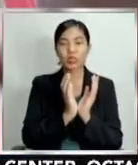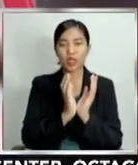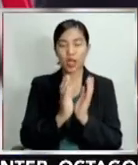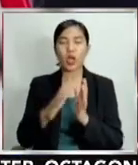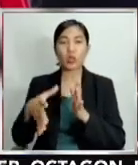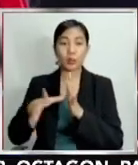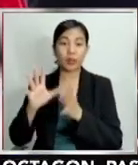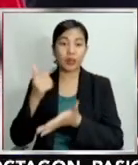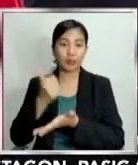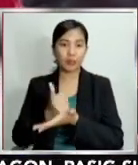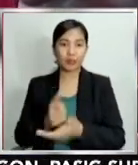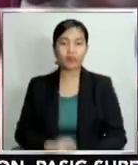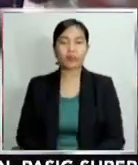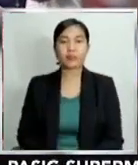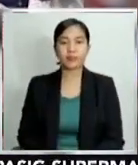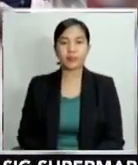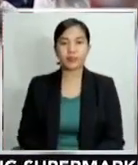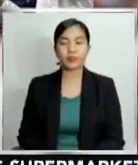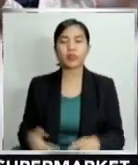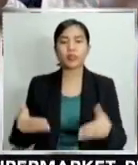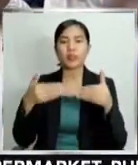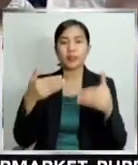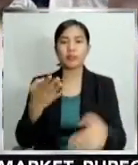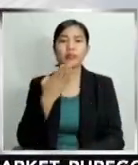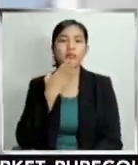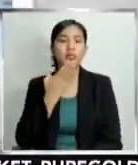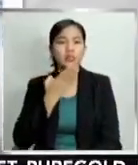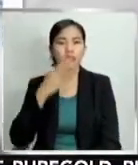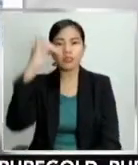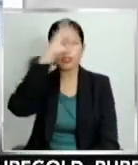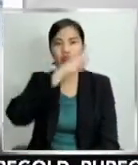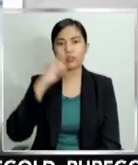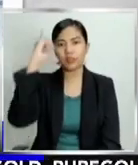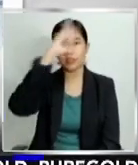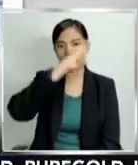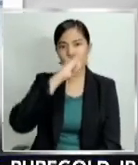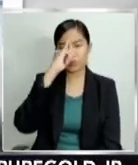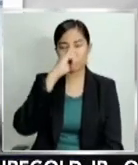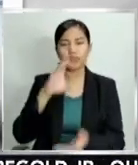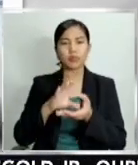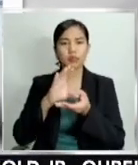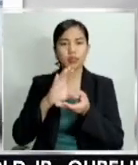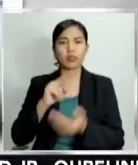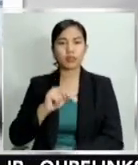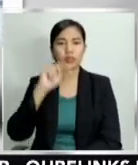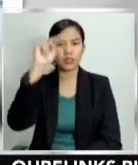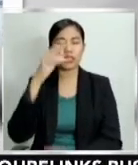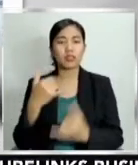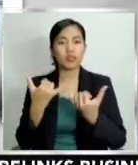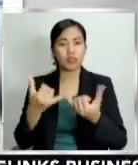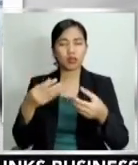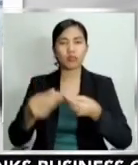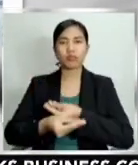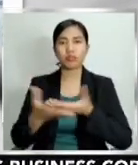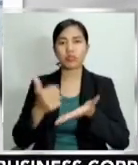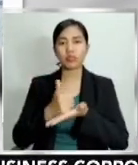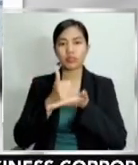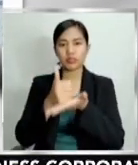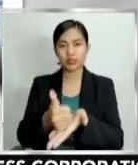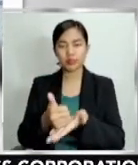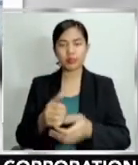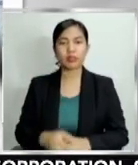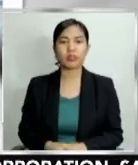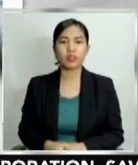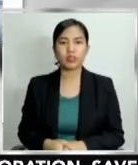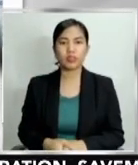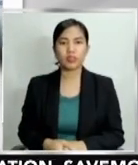Bacolod, Iloilo, pati sa Zamboanga del Norte. Sa gitna ng pamamahagi ng ayuda, lumabas sa Green World Markets and Trade Report